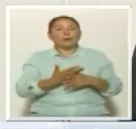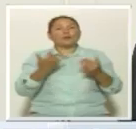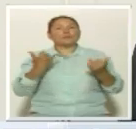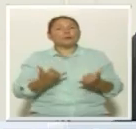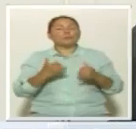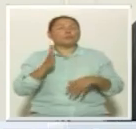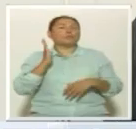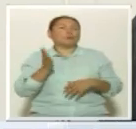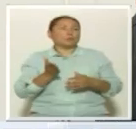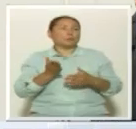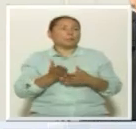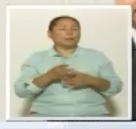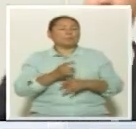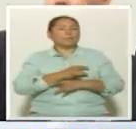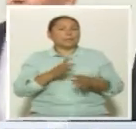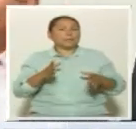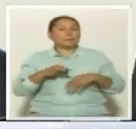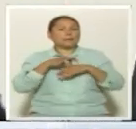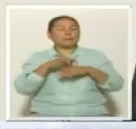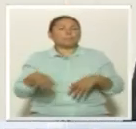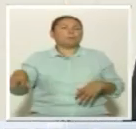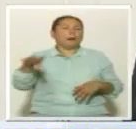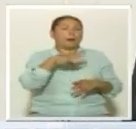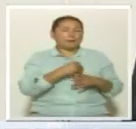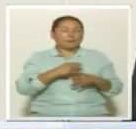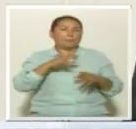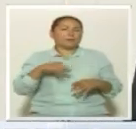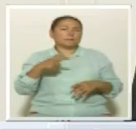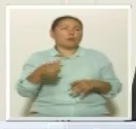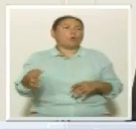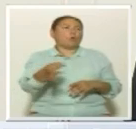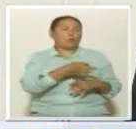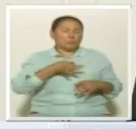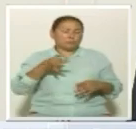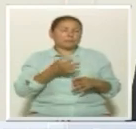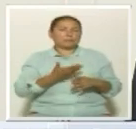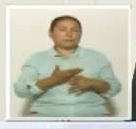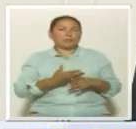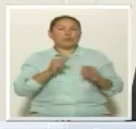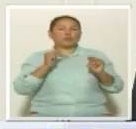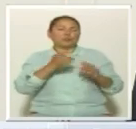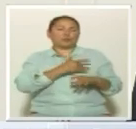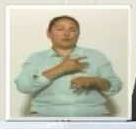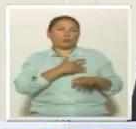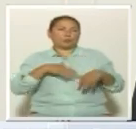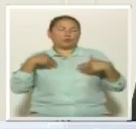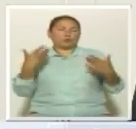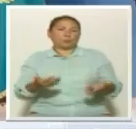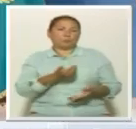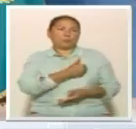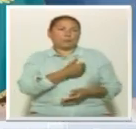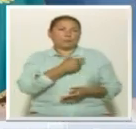бүгінгі мерекеміздің қарсаңында барлық Маңғыстау облысының мемлекеттік қызметшілерін мен шын жүректен мерекемен құттықтағым